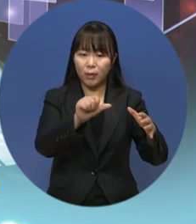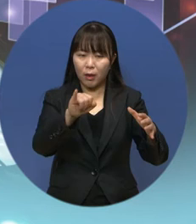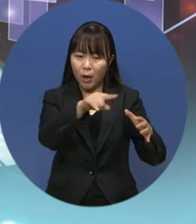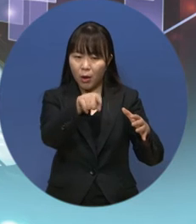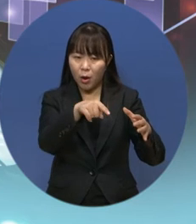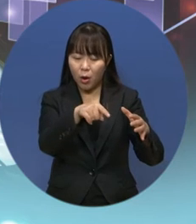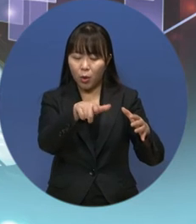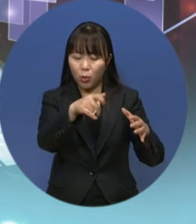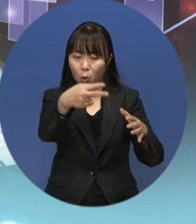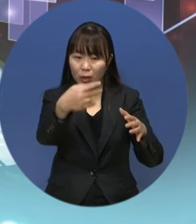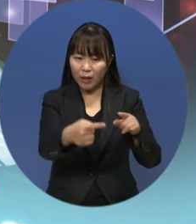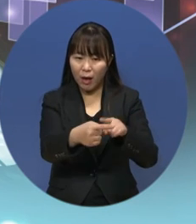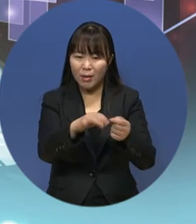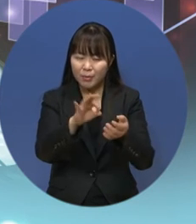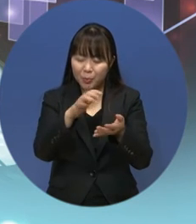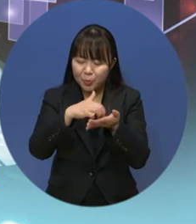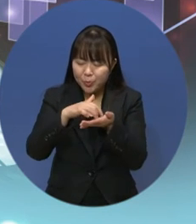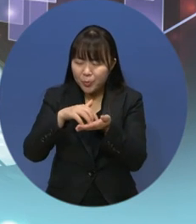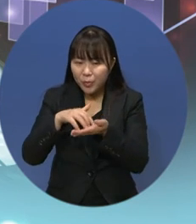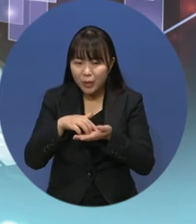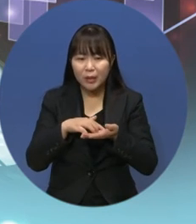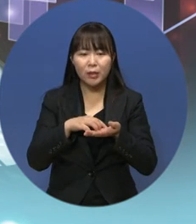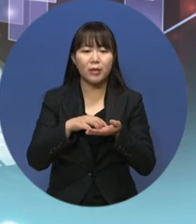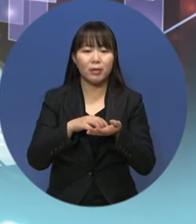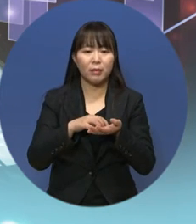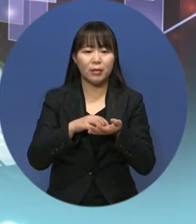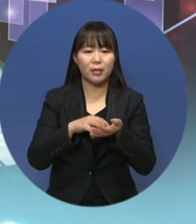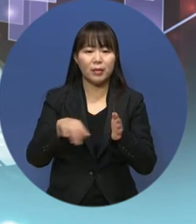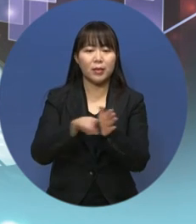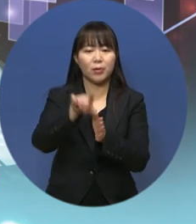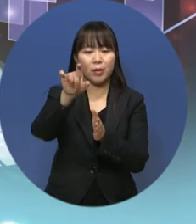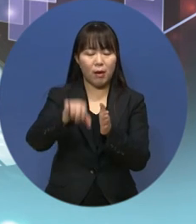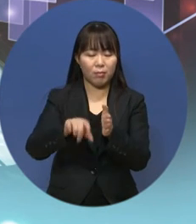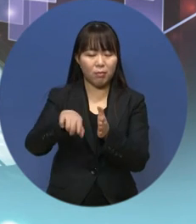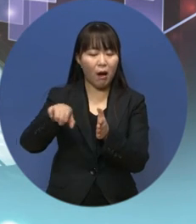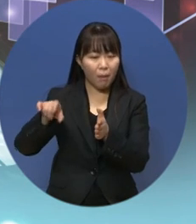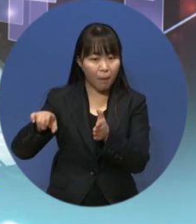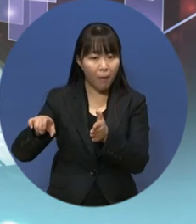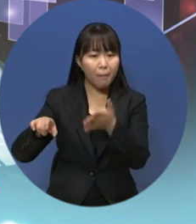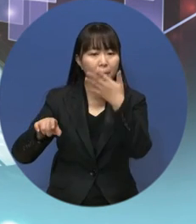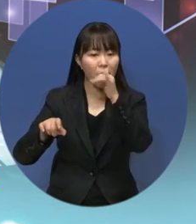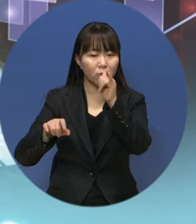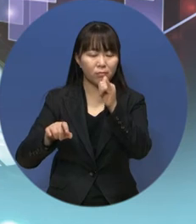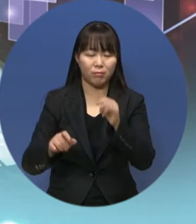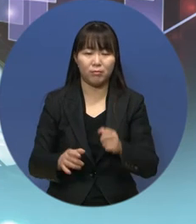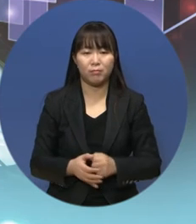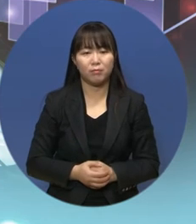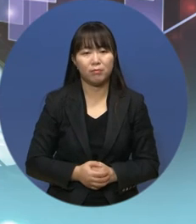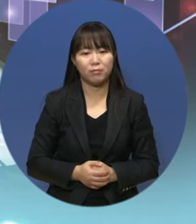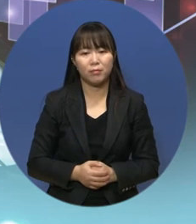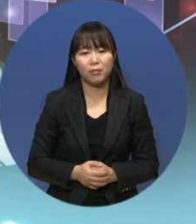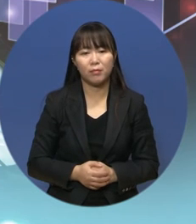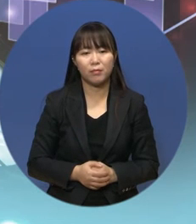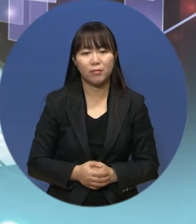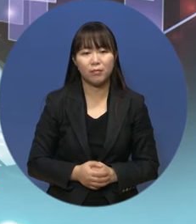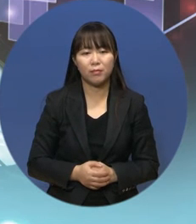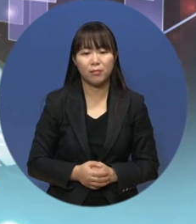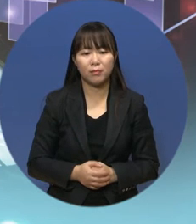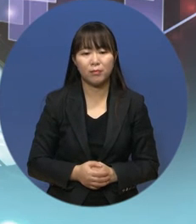코드가 계산을 해서 소비자 신용 카드로 결제를 하게 하는 겁니다